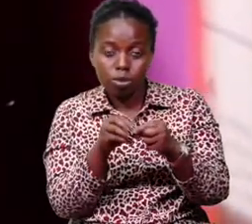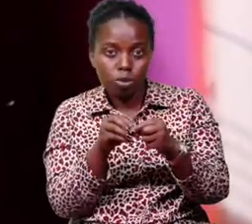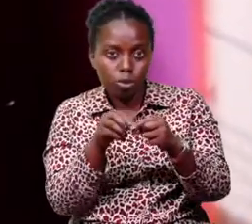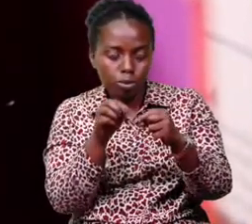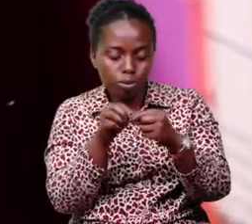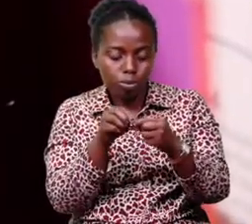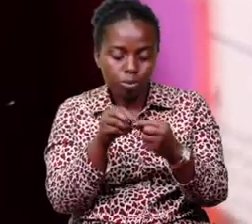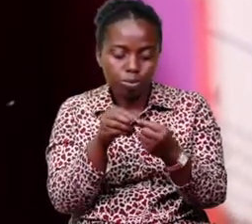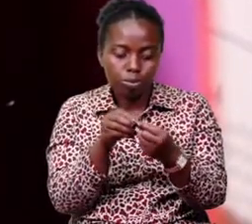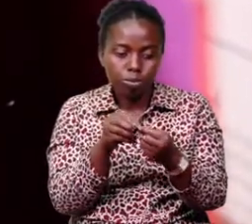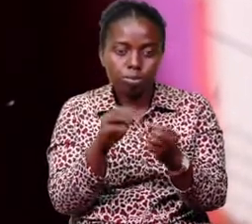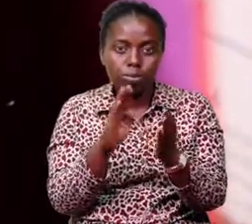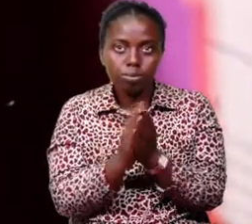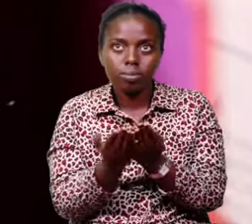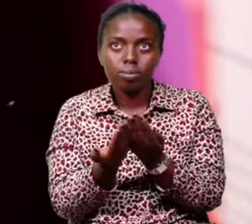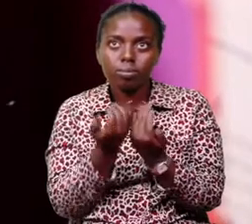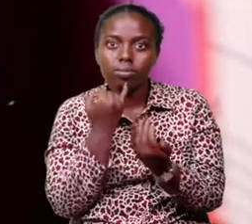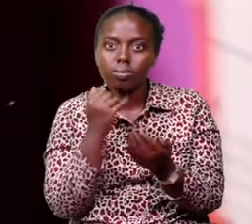twashizemo hano.